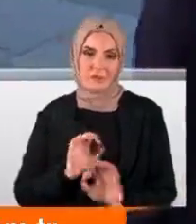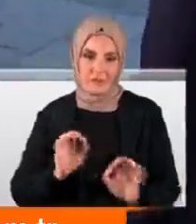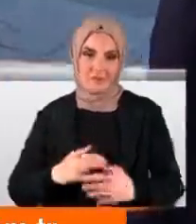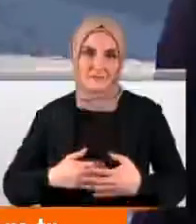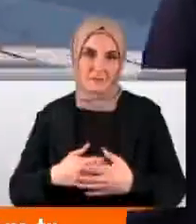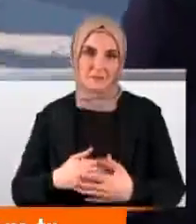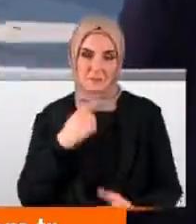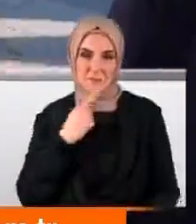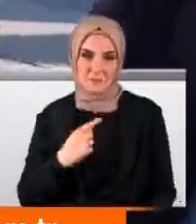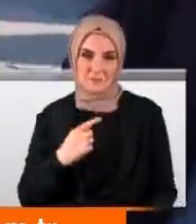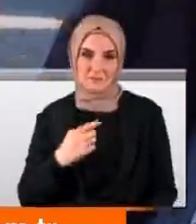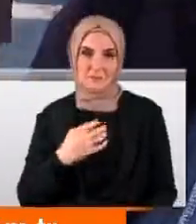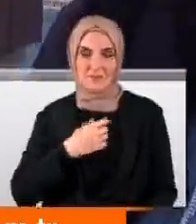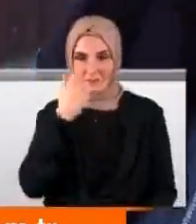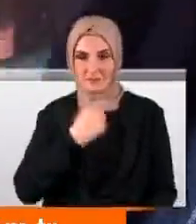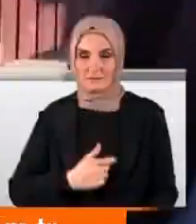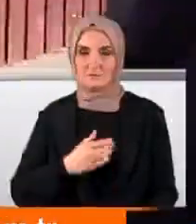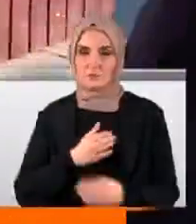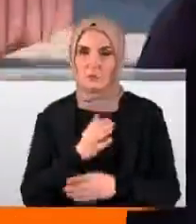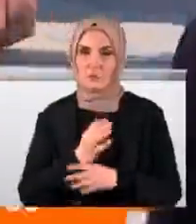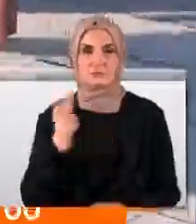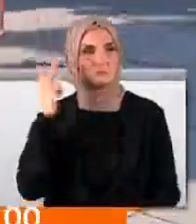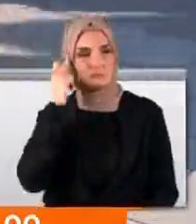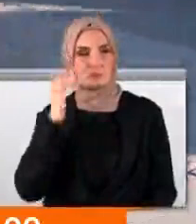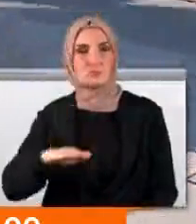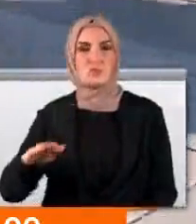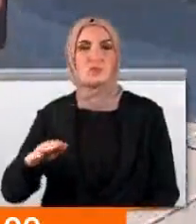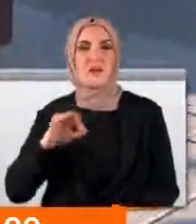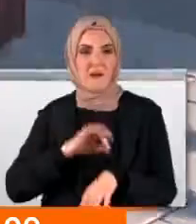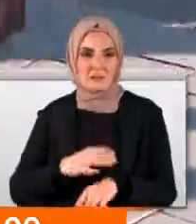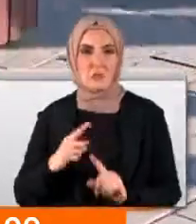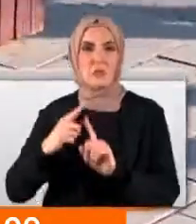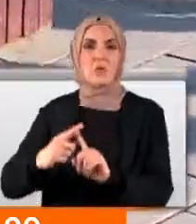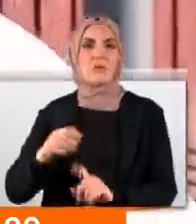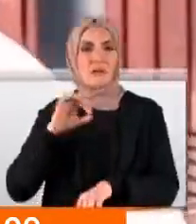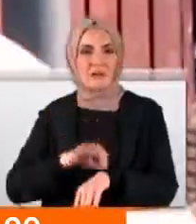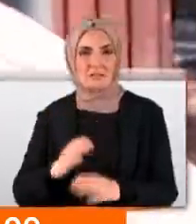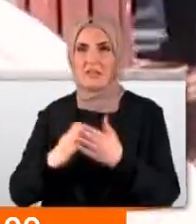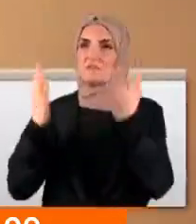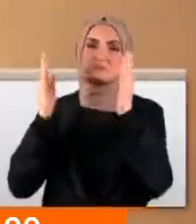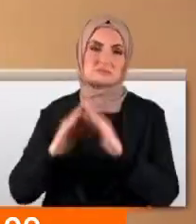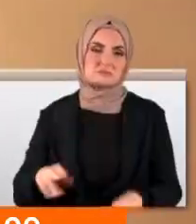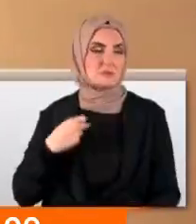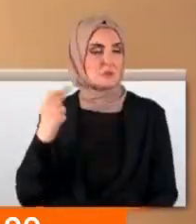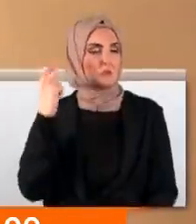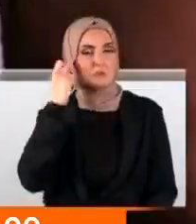Ben kendimde biliyorum, çok gamsızım. Çocuk hastalanmış, torun hastalanmış, işte ev yıkılmış, hiç umurumda